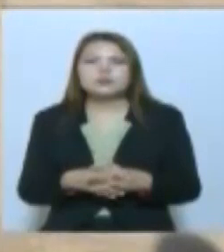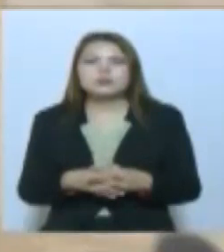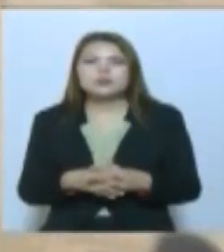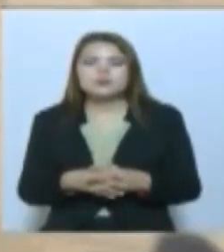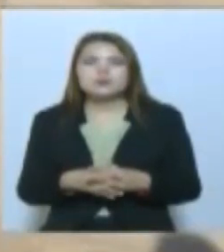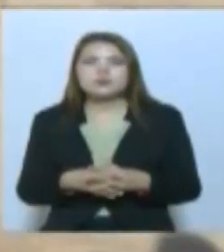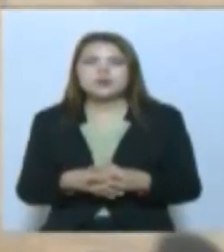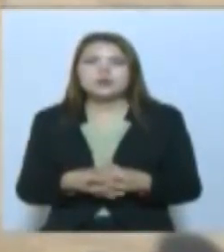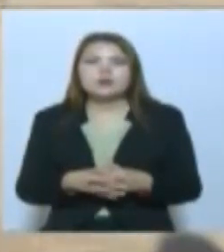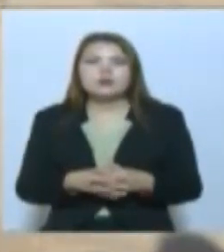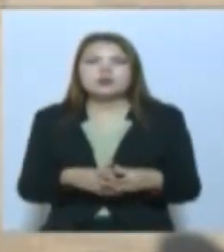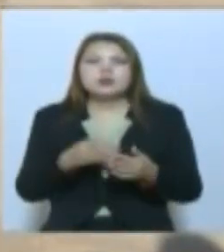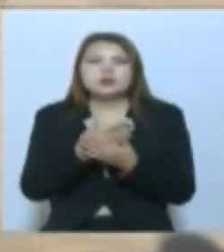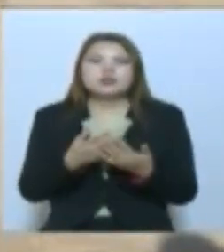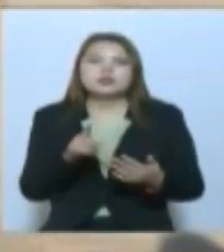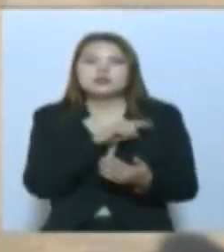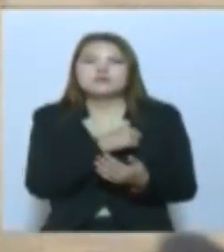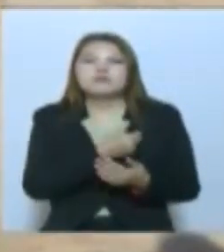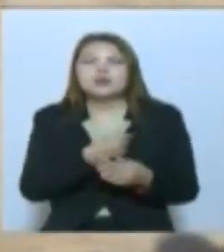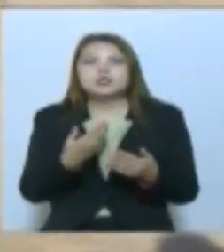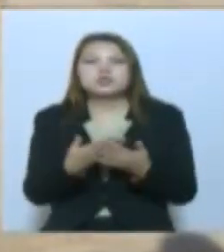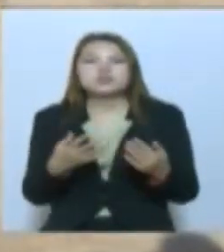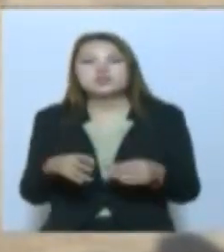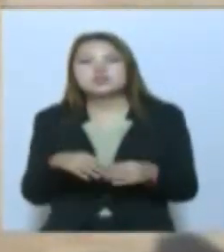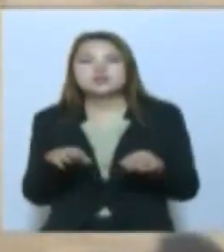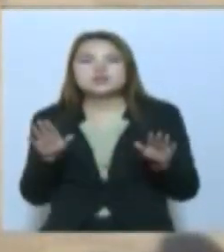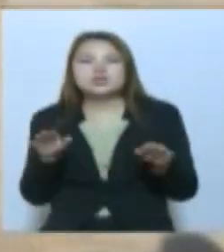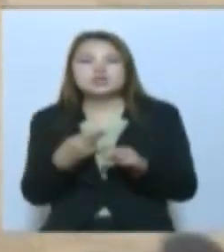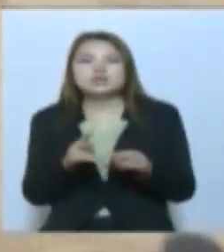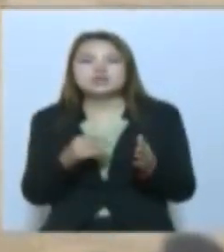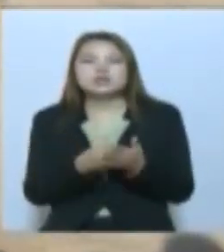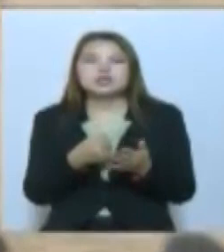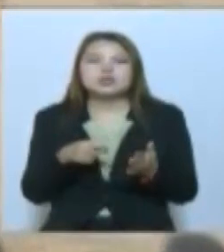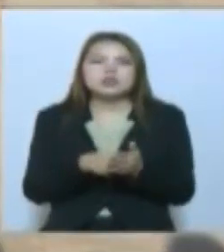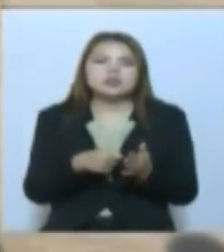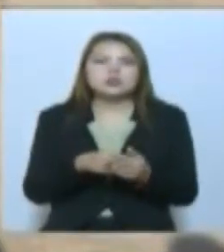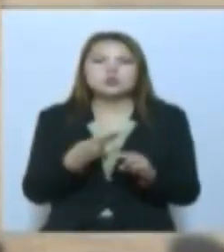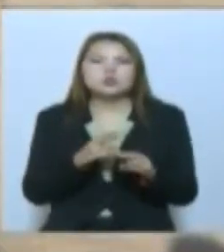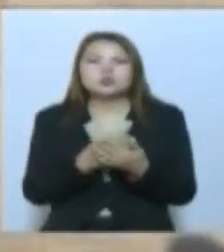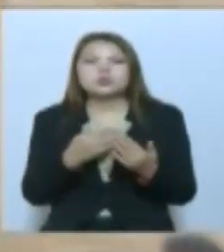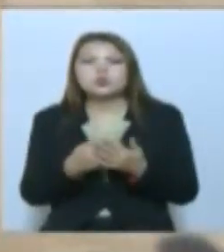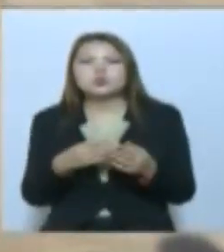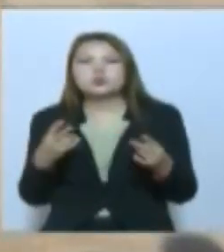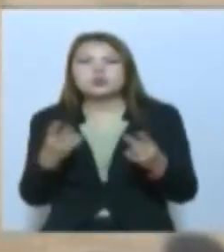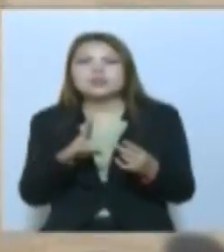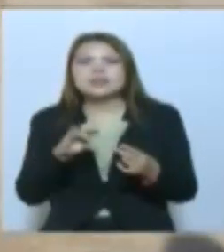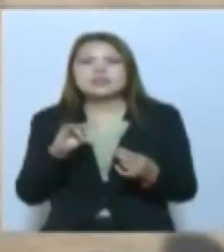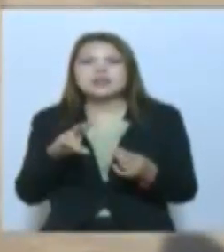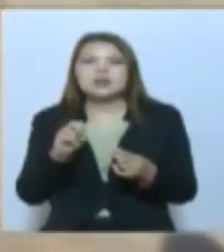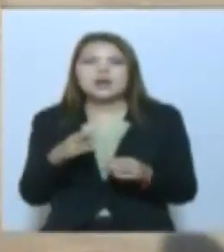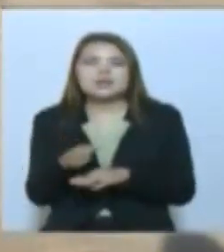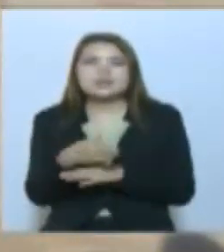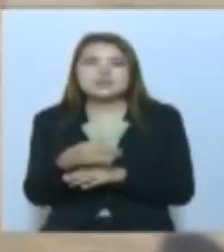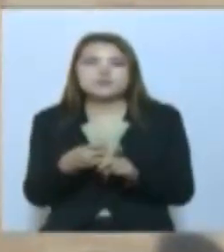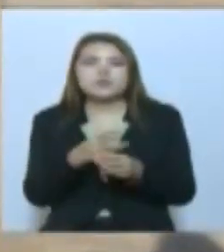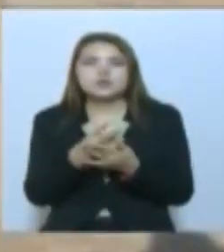сократился многие орнитологи рекомендуют ячмень но ячмень тяжело усваивается грамотный подход - это массовое разведение кильки блеск от